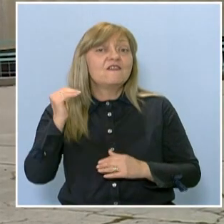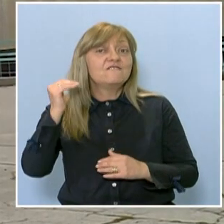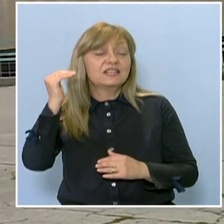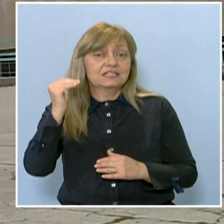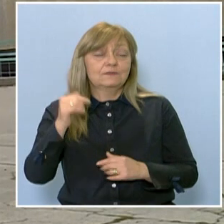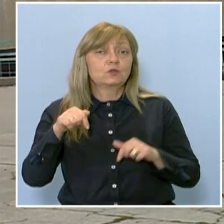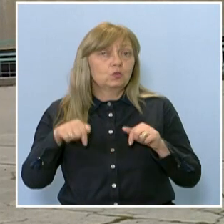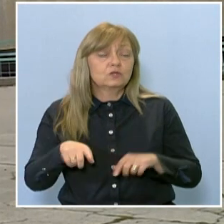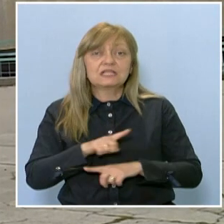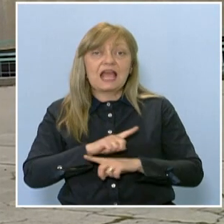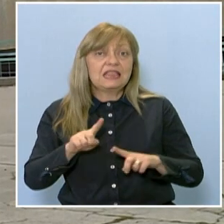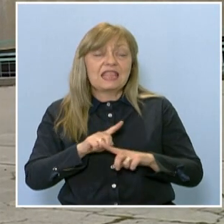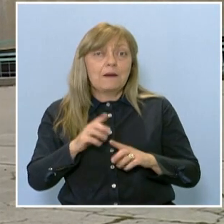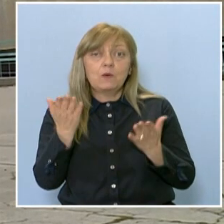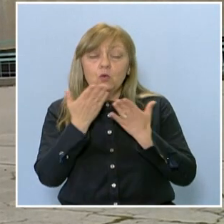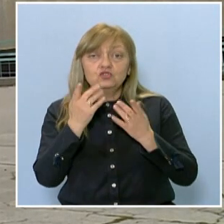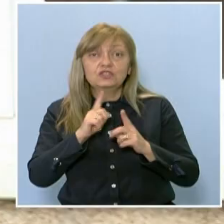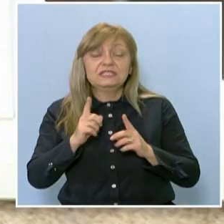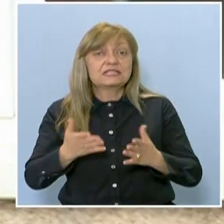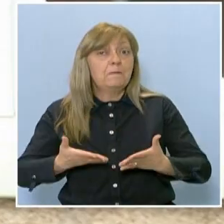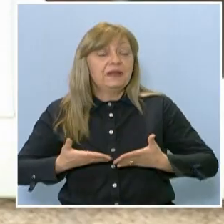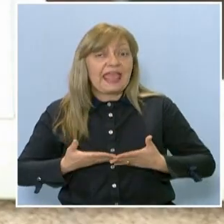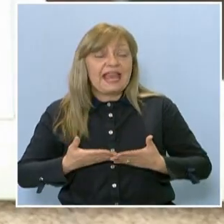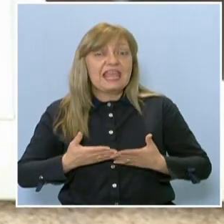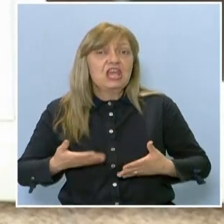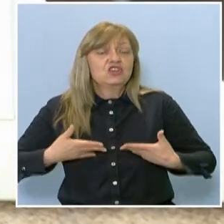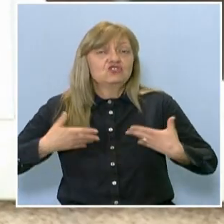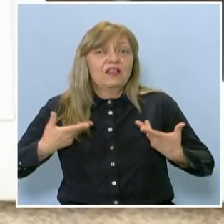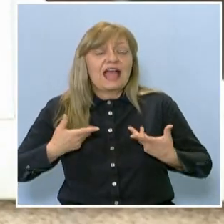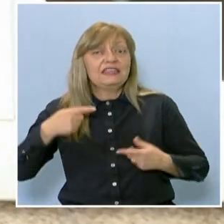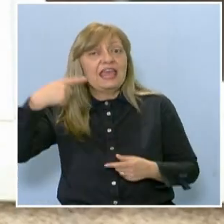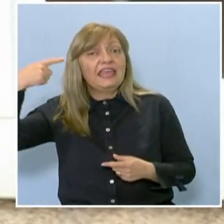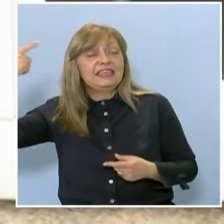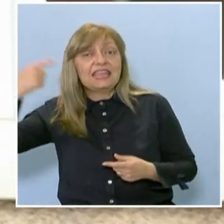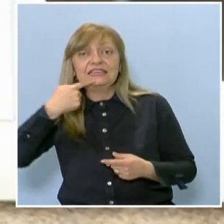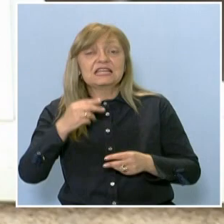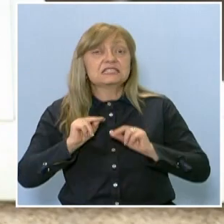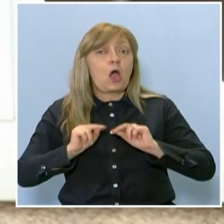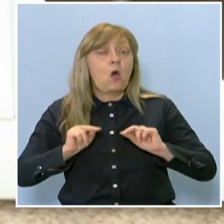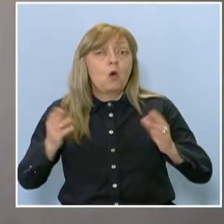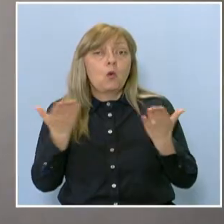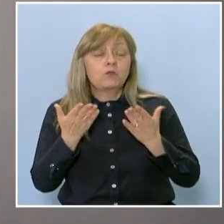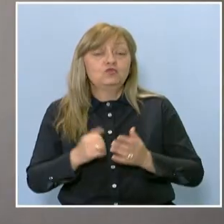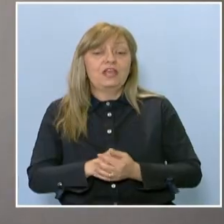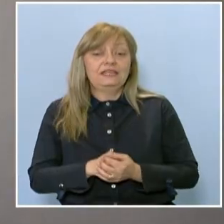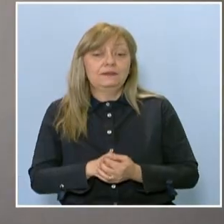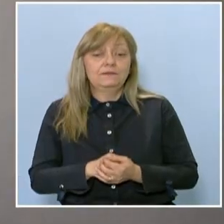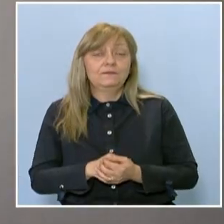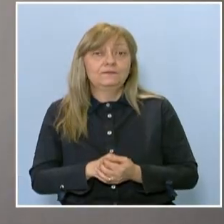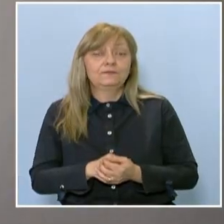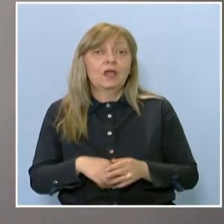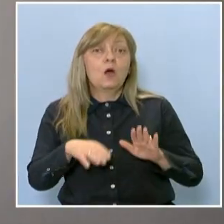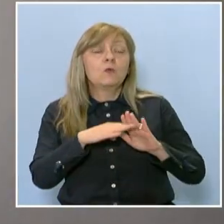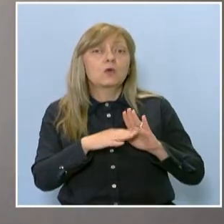До сега няма училище, в което да не са приели с ентусиазъм идеята за обучение, казва националния координатор Елица Хадживолчева. Програмата е